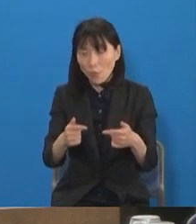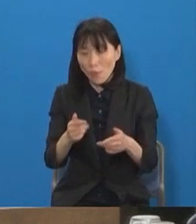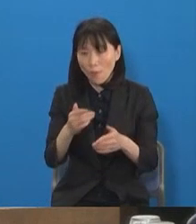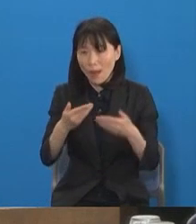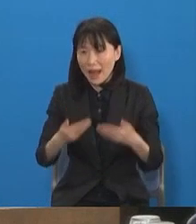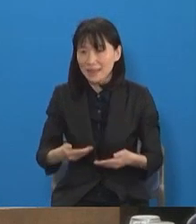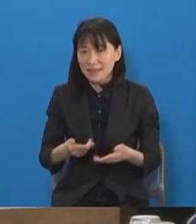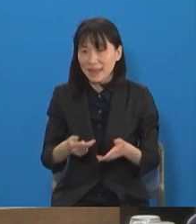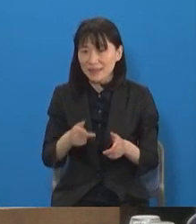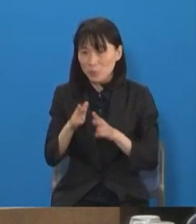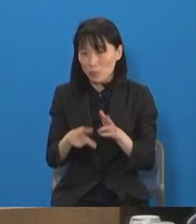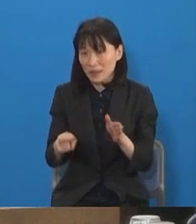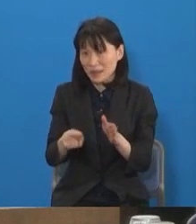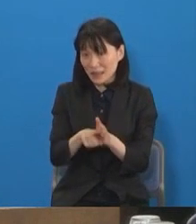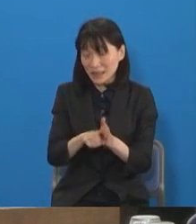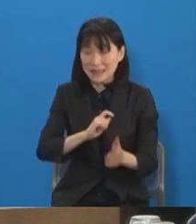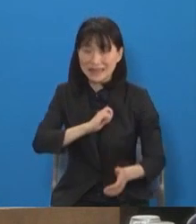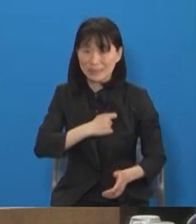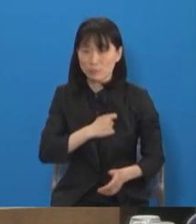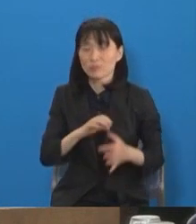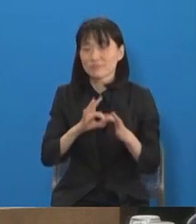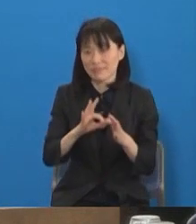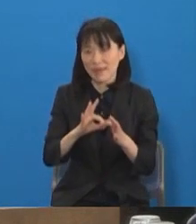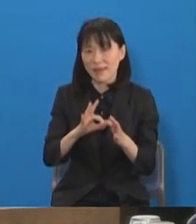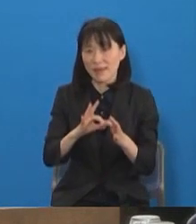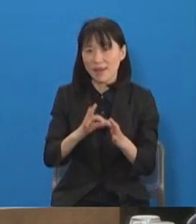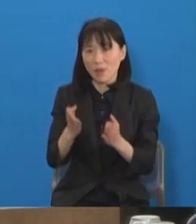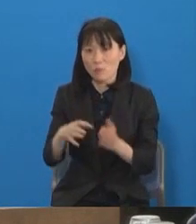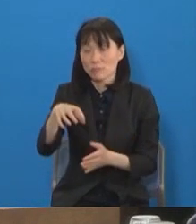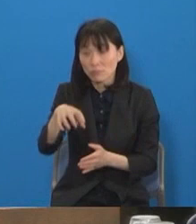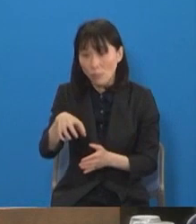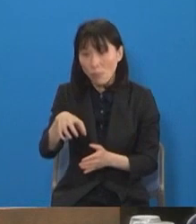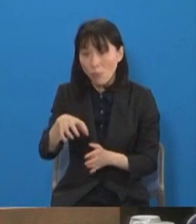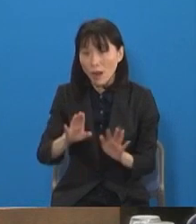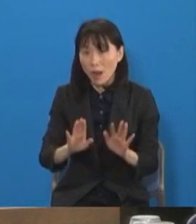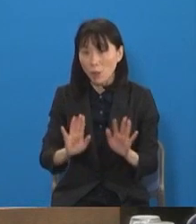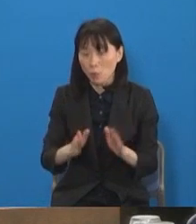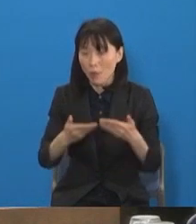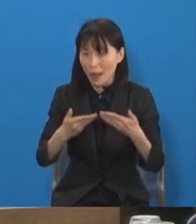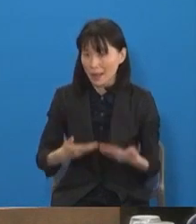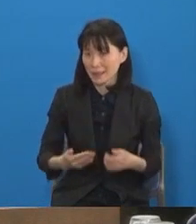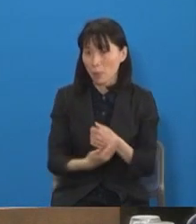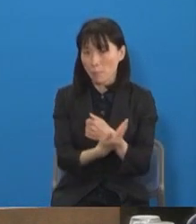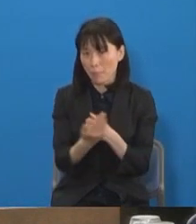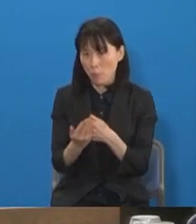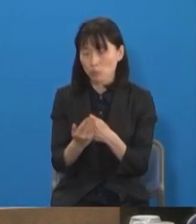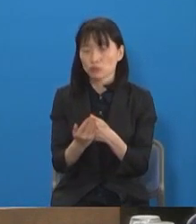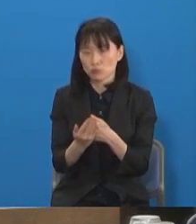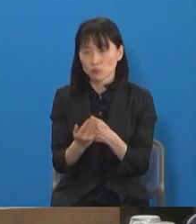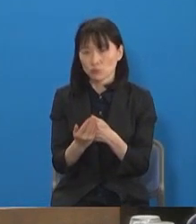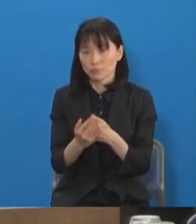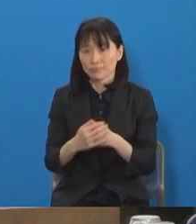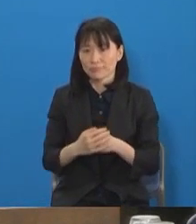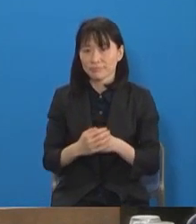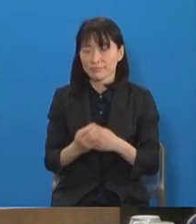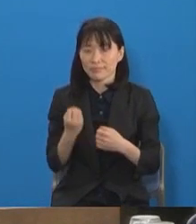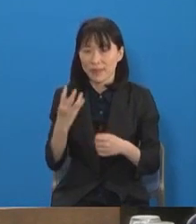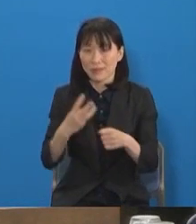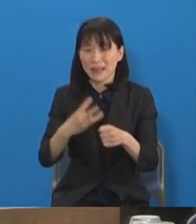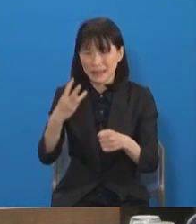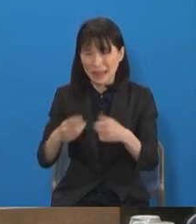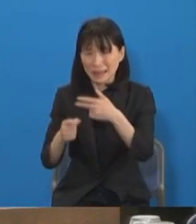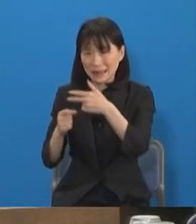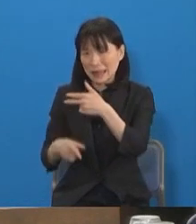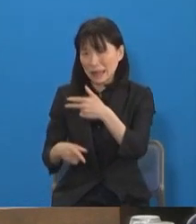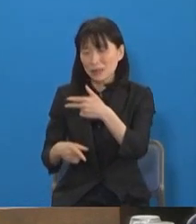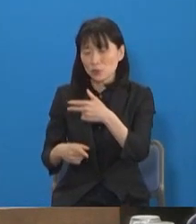化についてお伺いいたします。保育園における子どもの安全の確保については、令和3年7